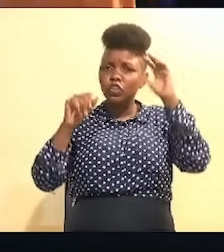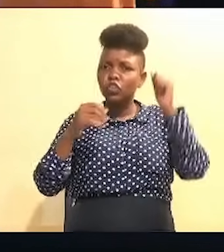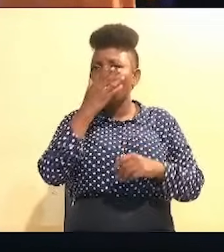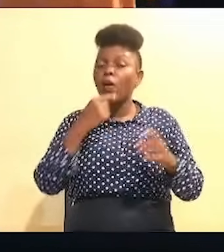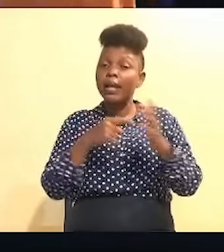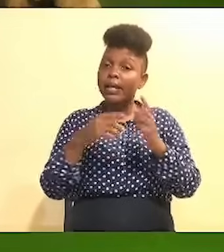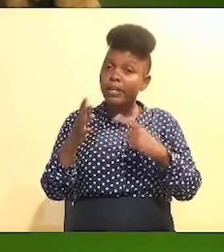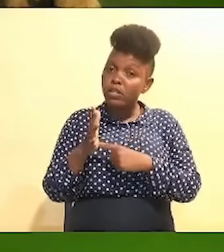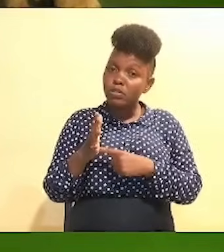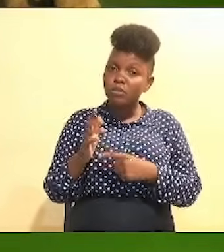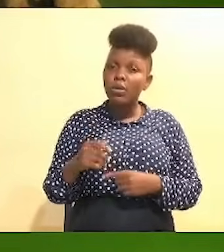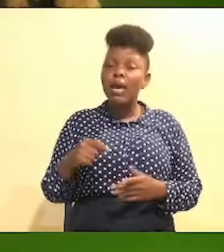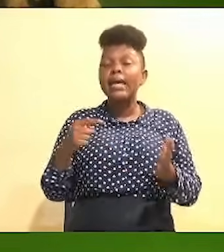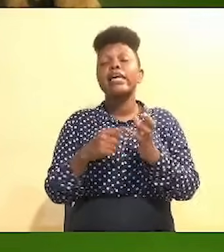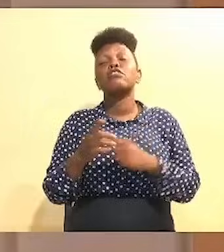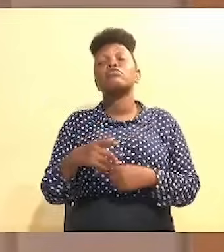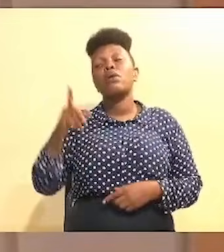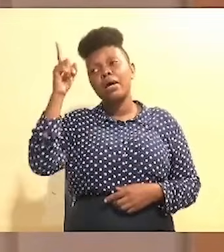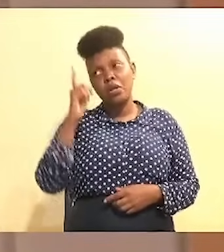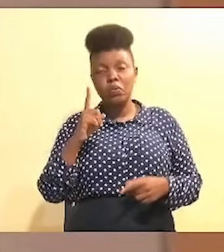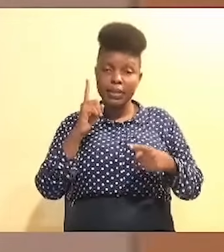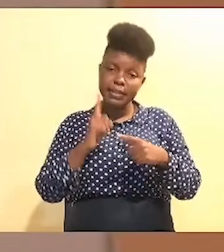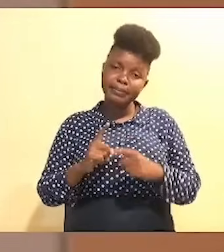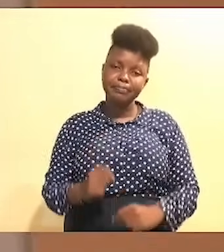22:20. Yesu anakuja tena.